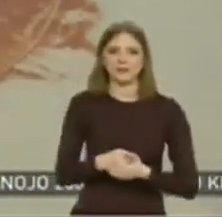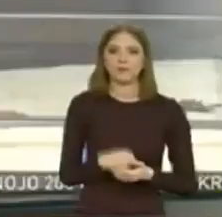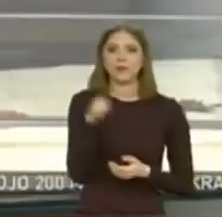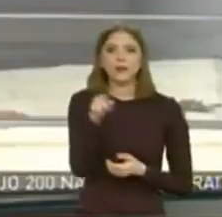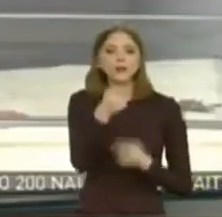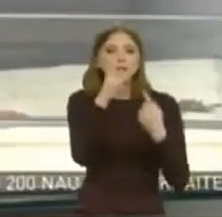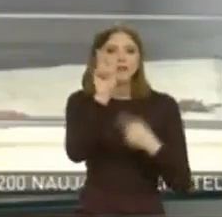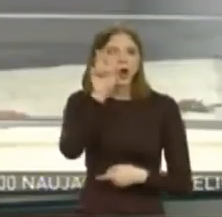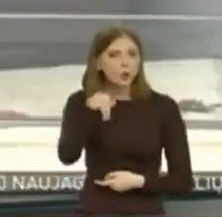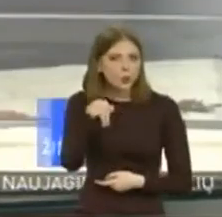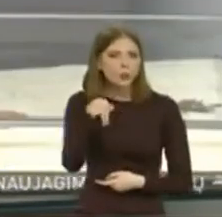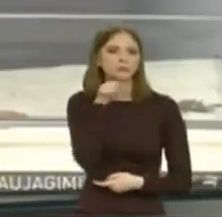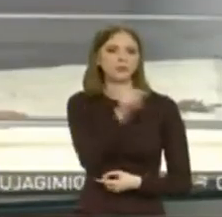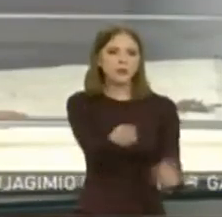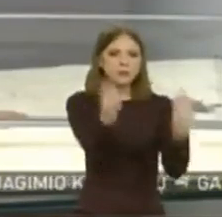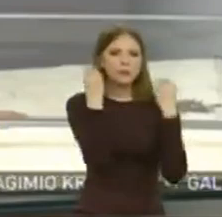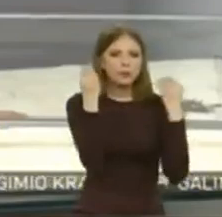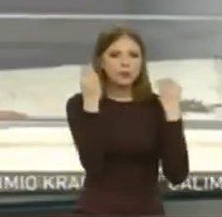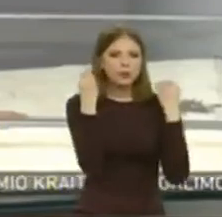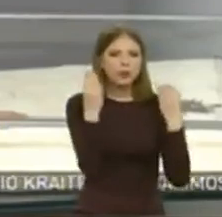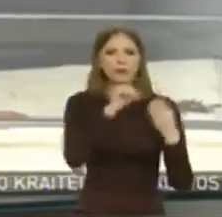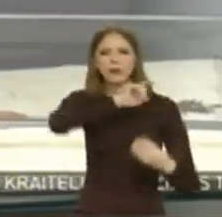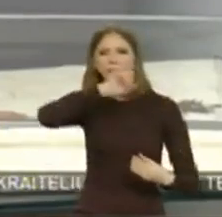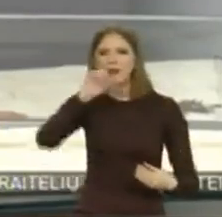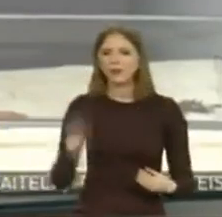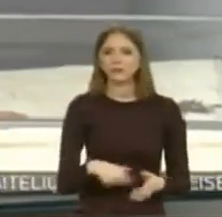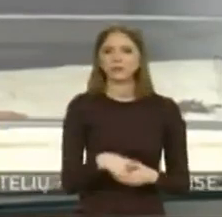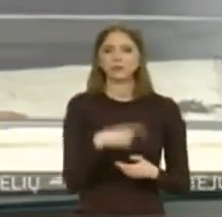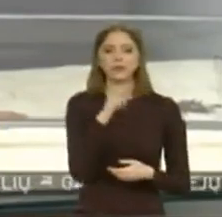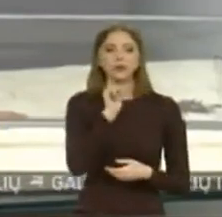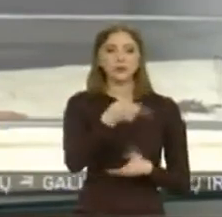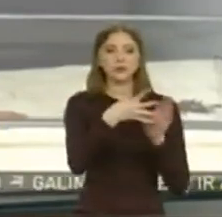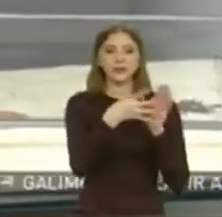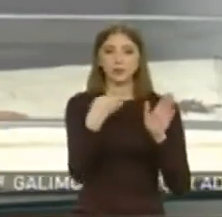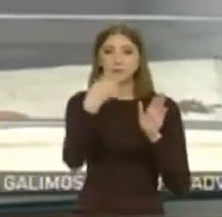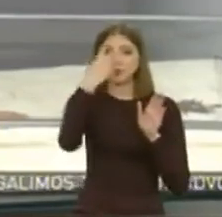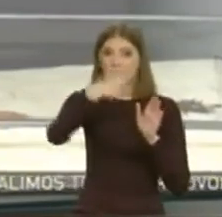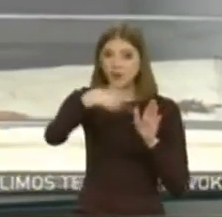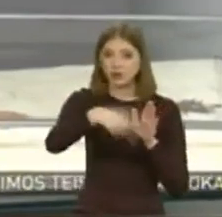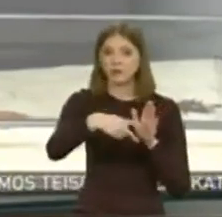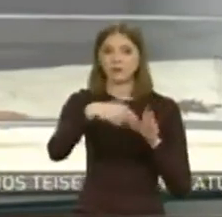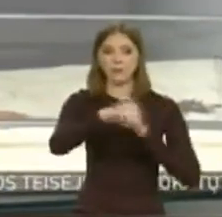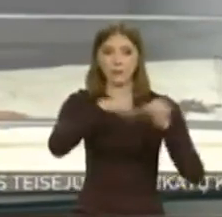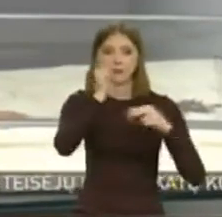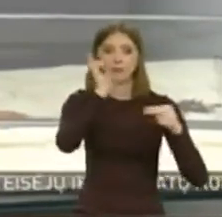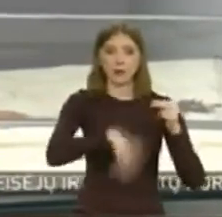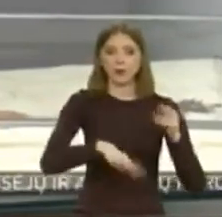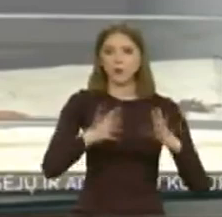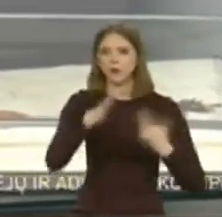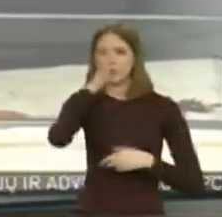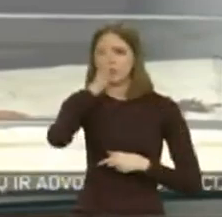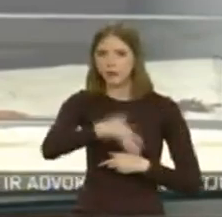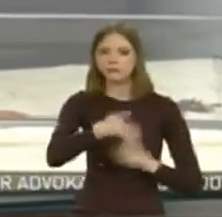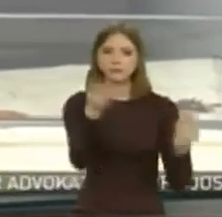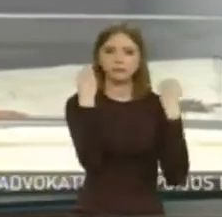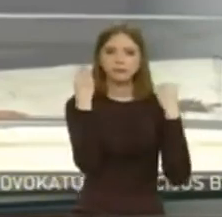universitete. 29 metais baigė, na, iš tiesų po daugiau nei 5 metų berods